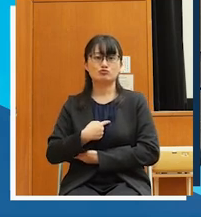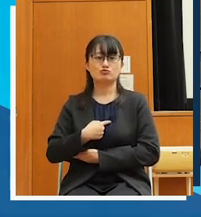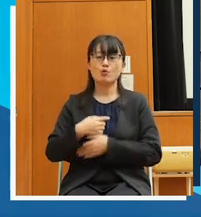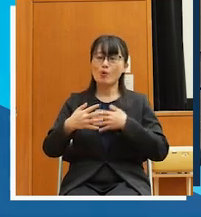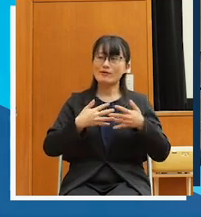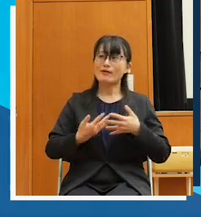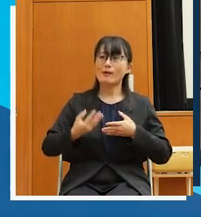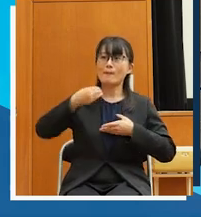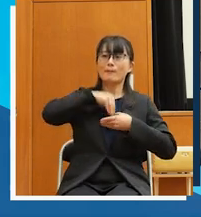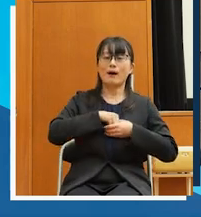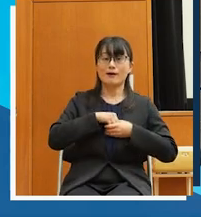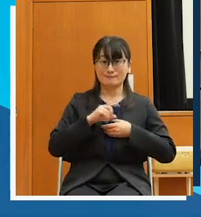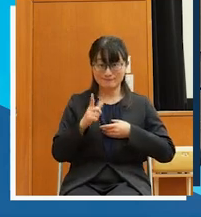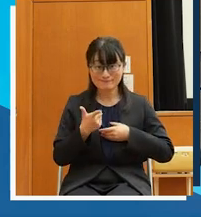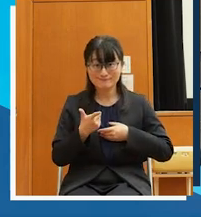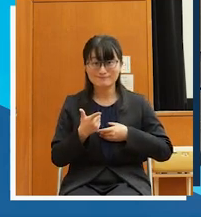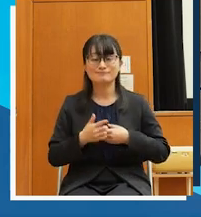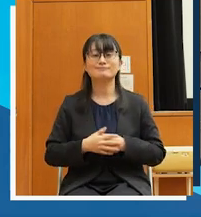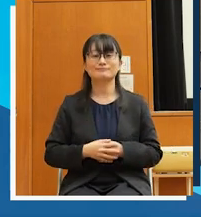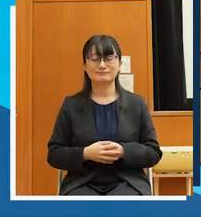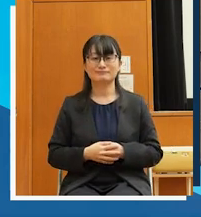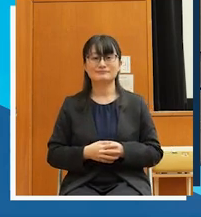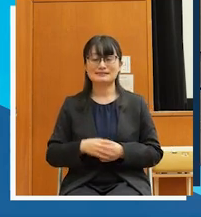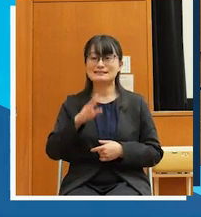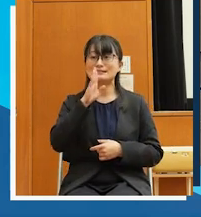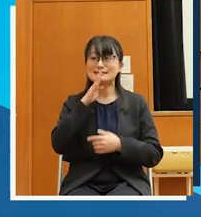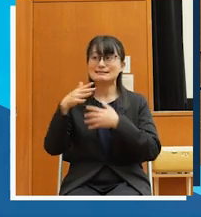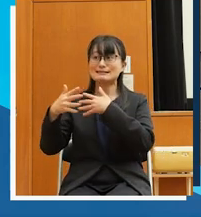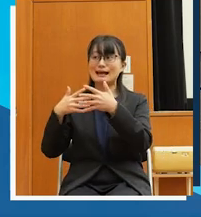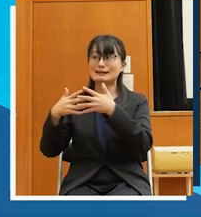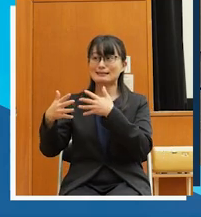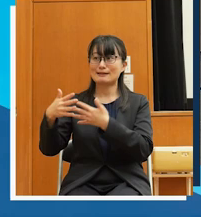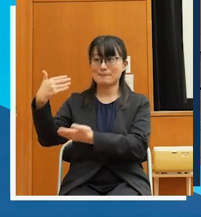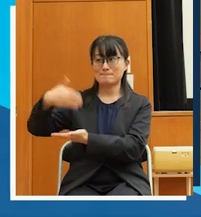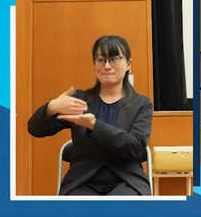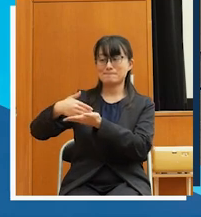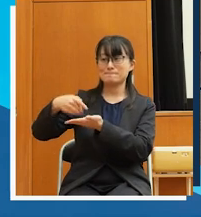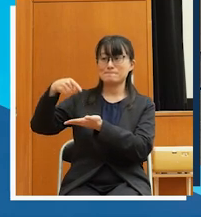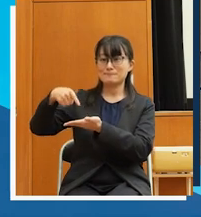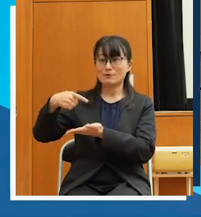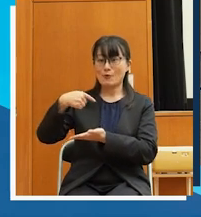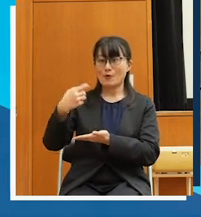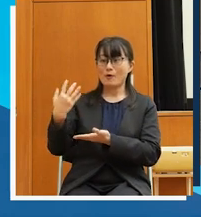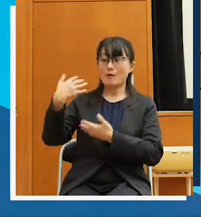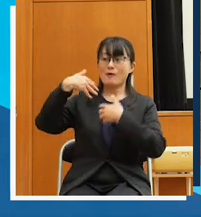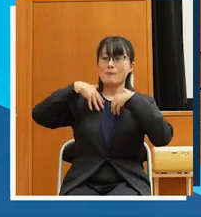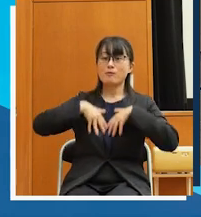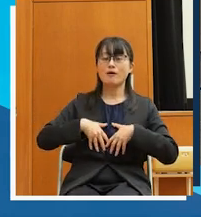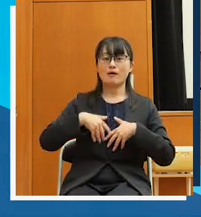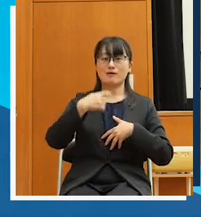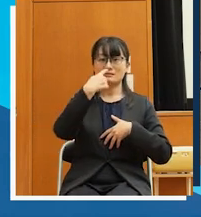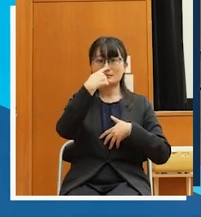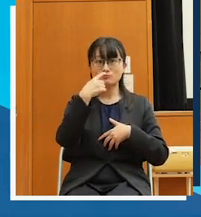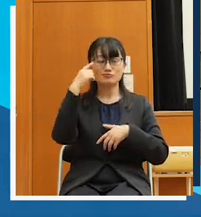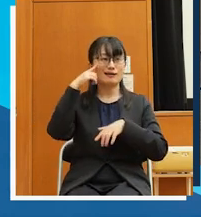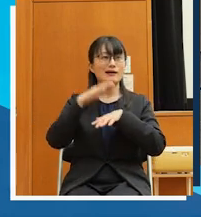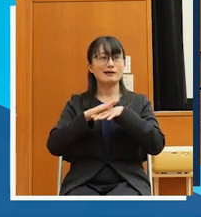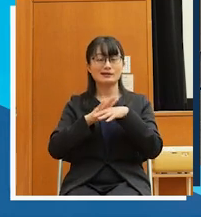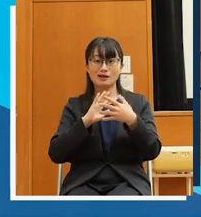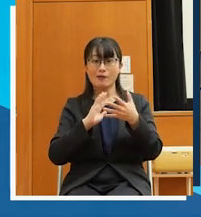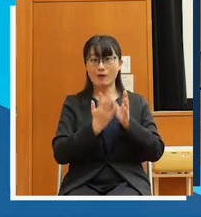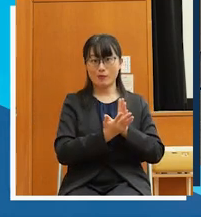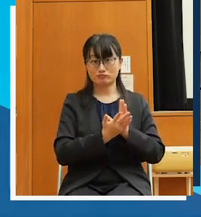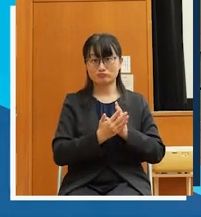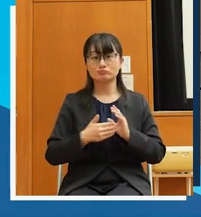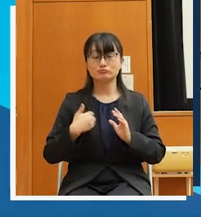実態験を持ってる人とお話することによってこの自分の中での考えて変わるのかなと私は思っててだからできる限り直接あって